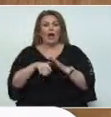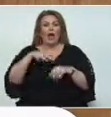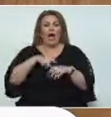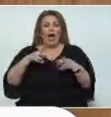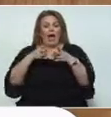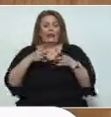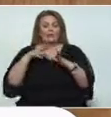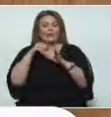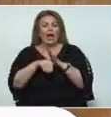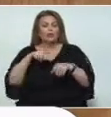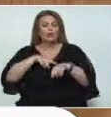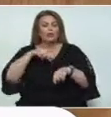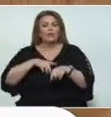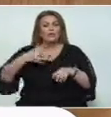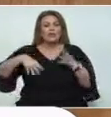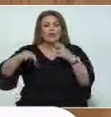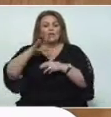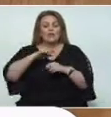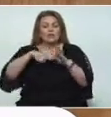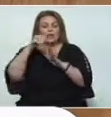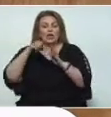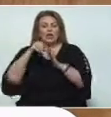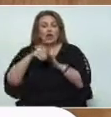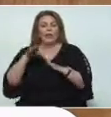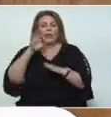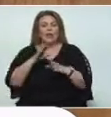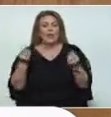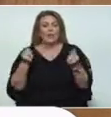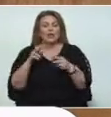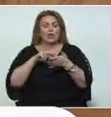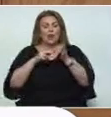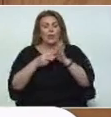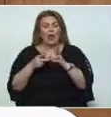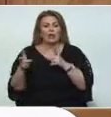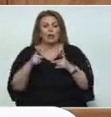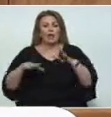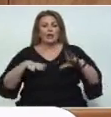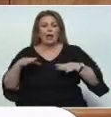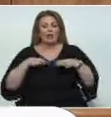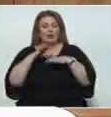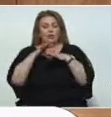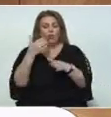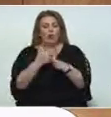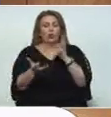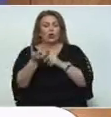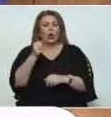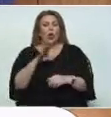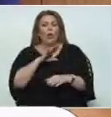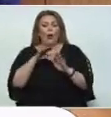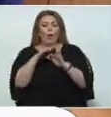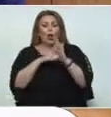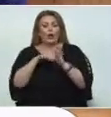təşkilində, proqram iştirakçıları üçün özünə məşğul istiqamətinin seçilməsində, biznes planının hazırlanması və təlimlərin keçirilməsində dəstək verilməsində,